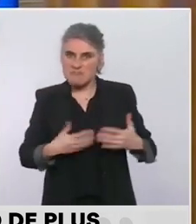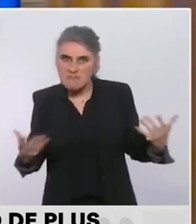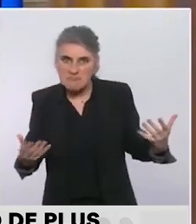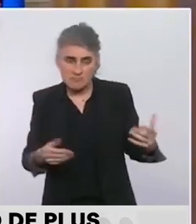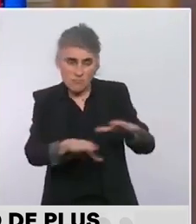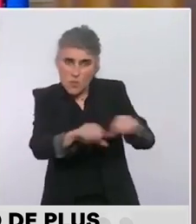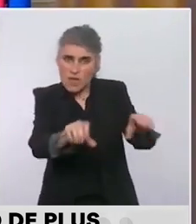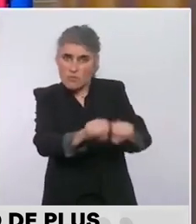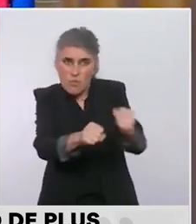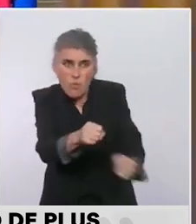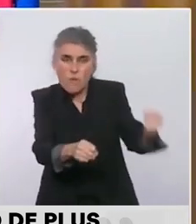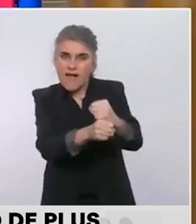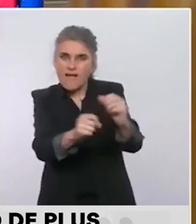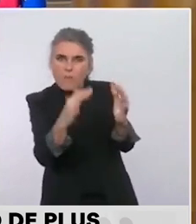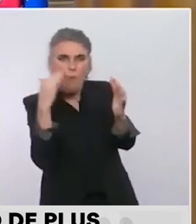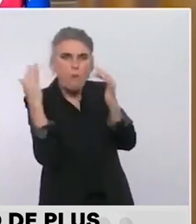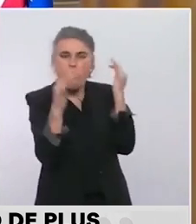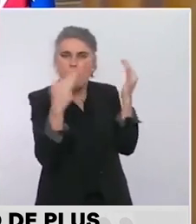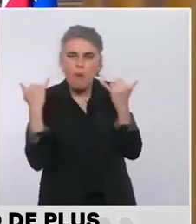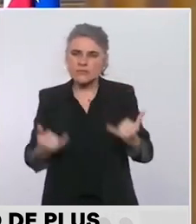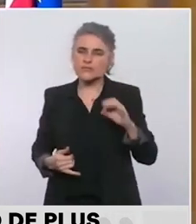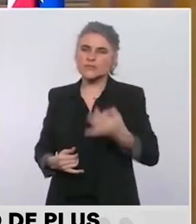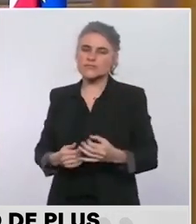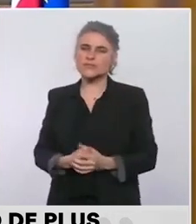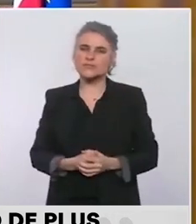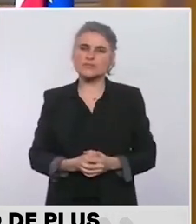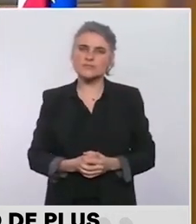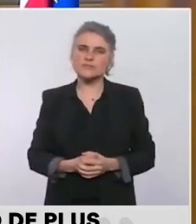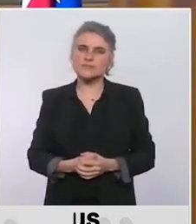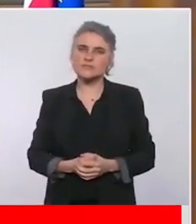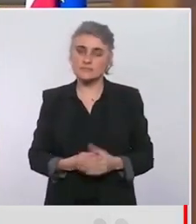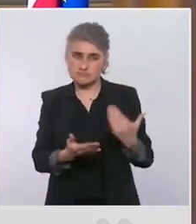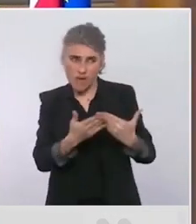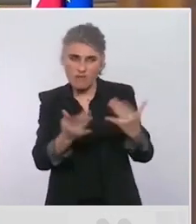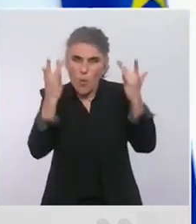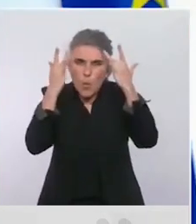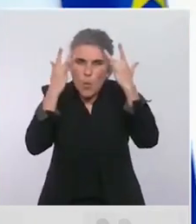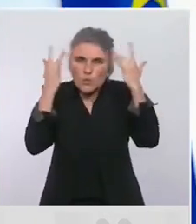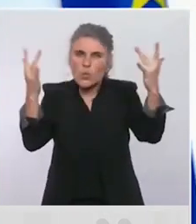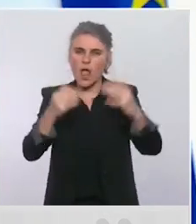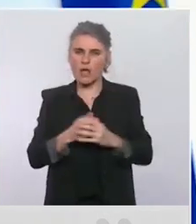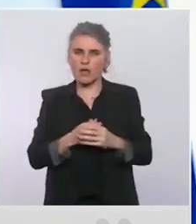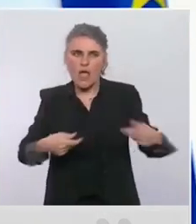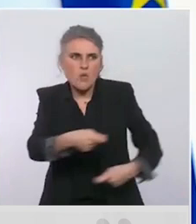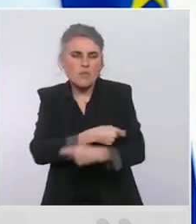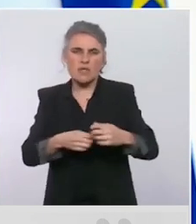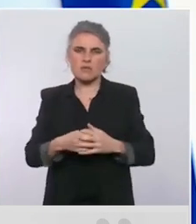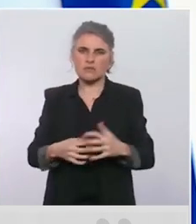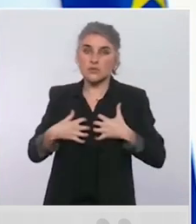continent africain. Et parce que ce n'est que la préfiguration d'une puissance culturelle, économique, scientifique, politique